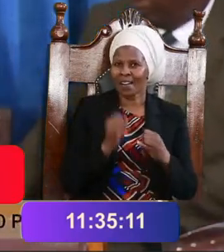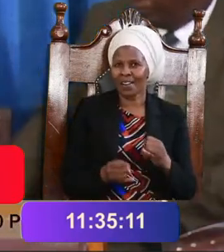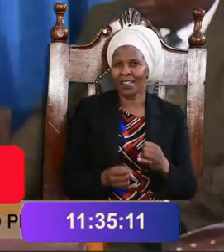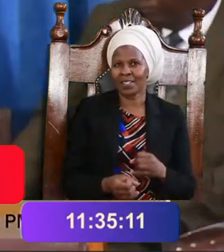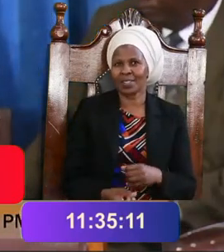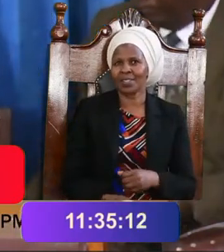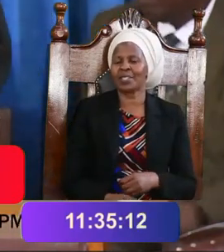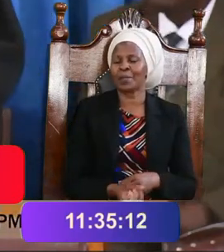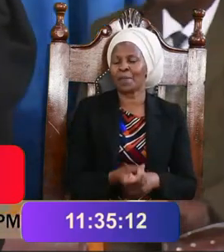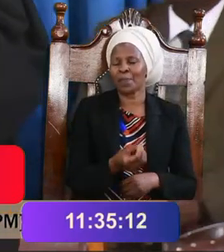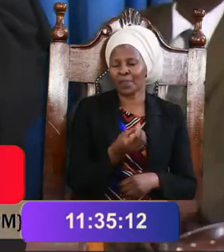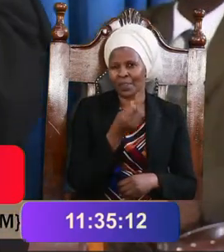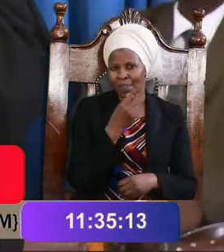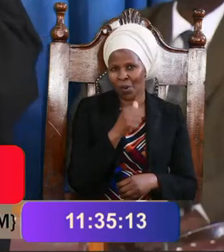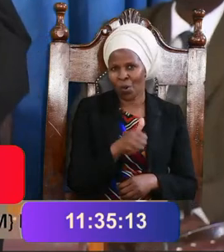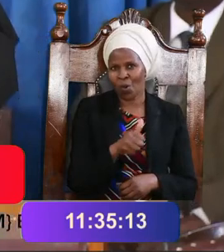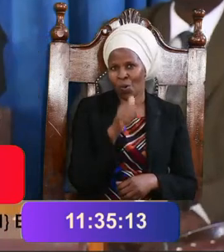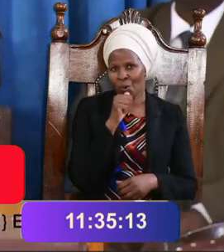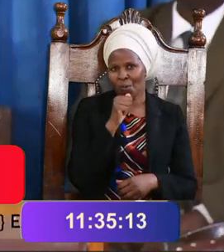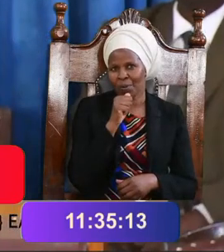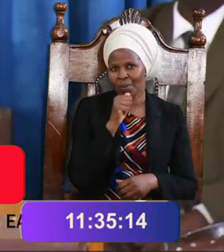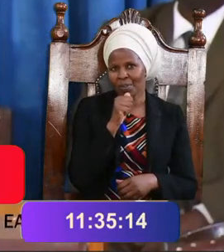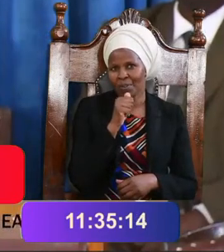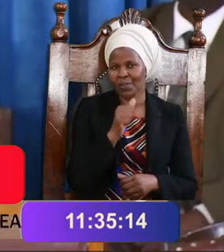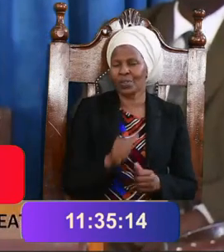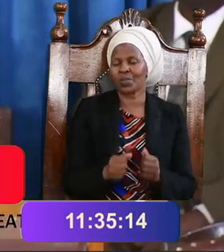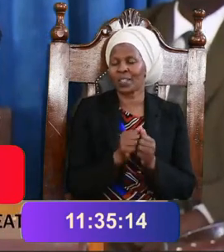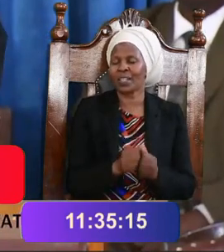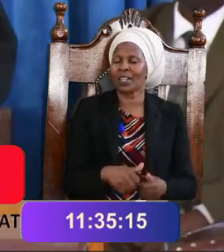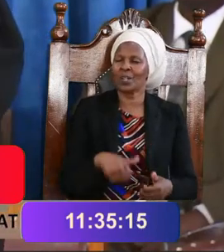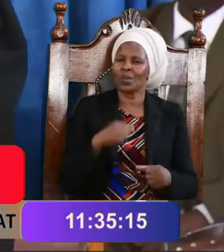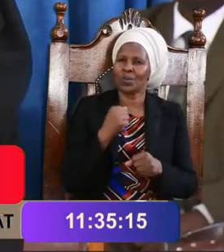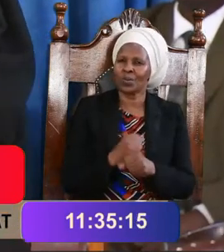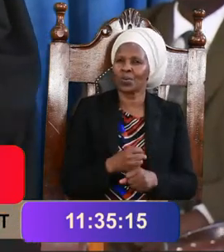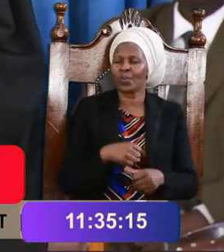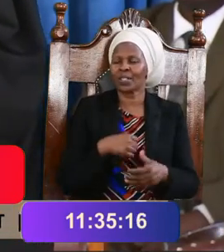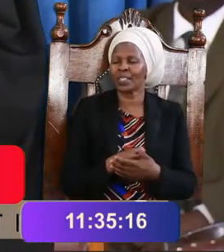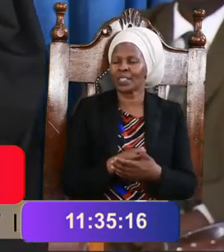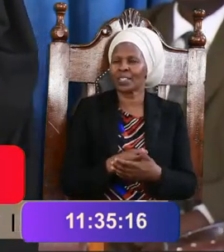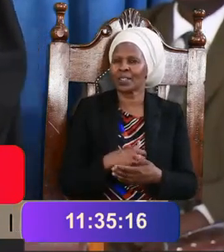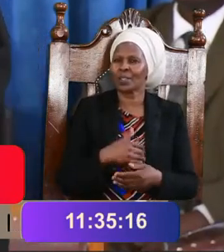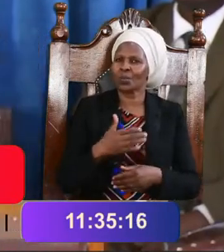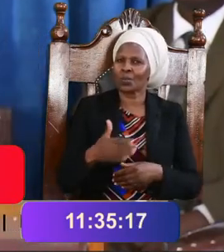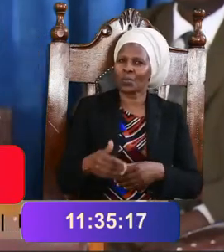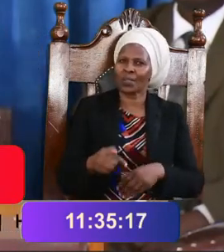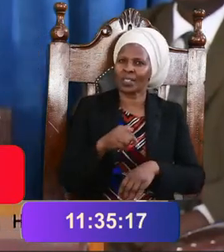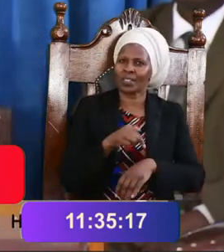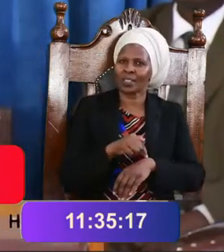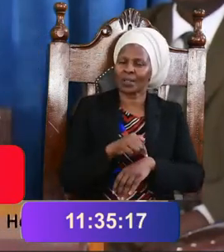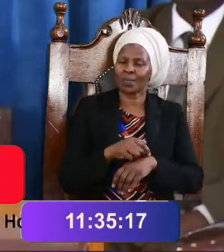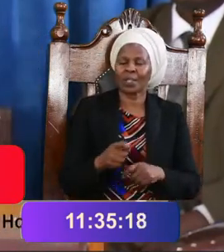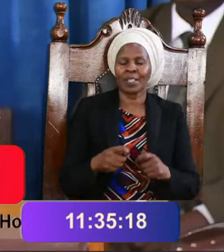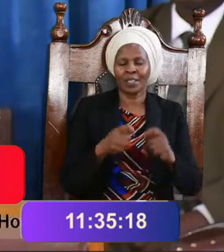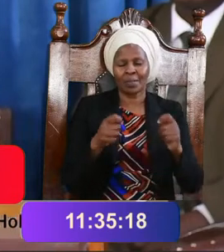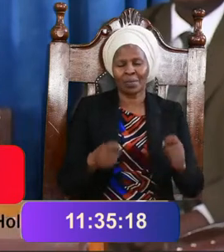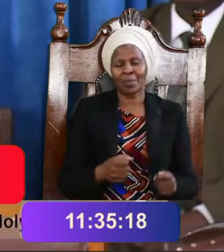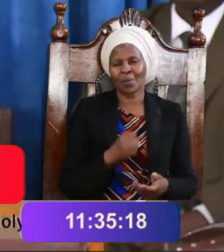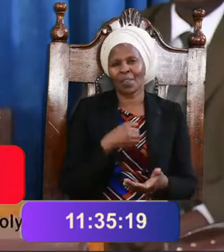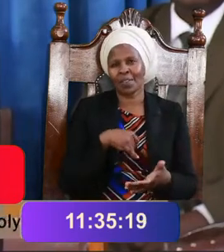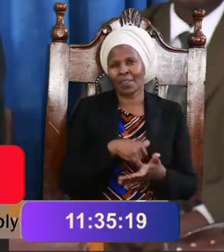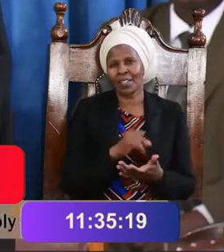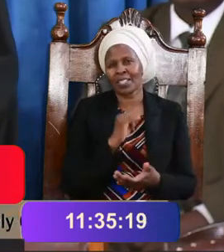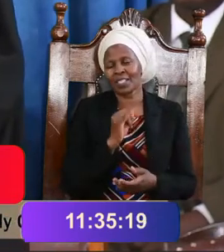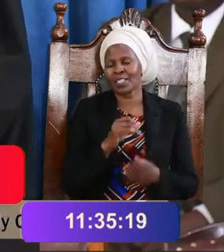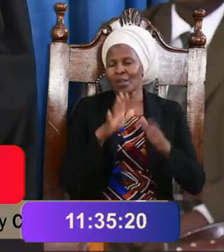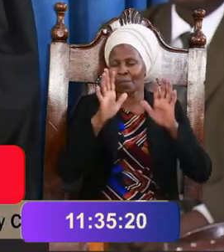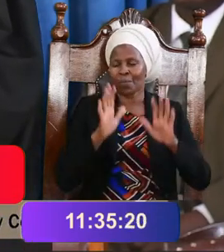tuwe tukifanya mara nyingi, na tumekuwa tukifanya mpaka nyakati hizi, na ni meza ambayo ni muhimu sana katika maisha